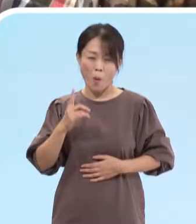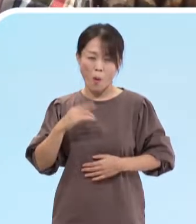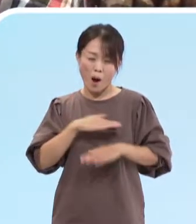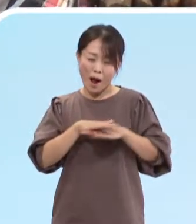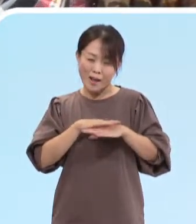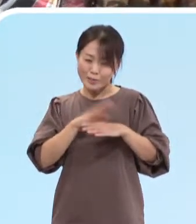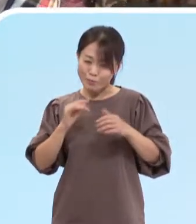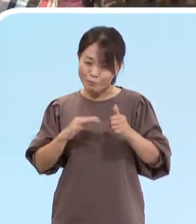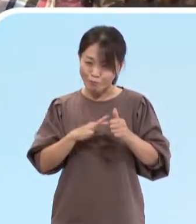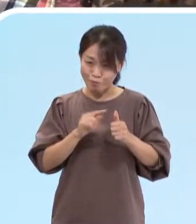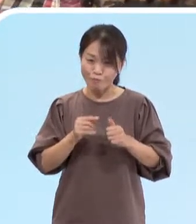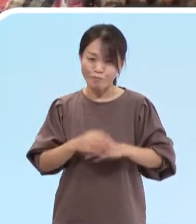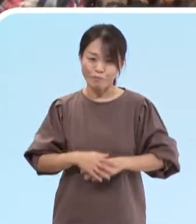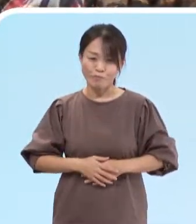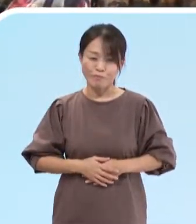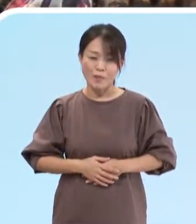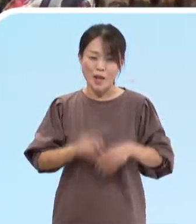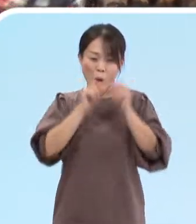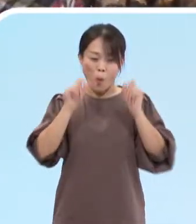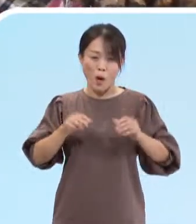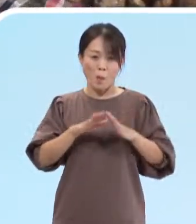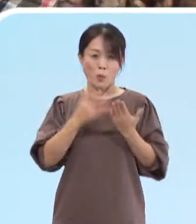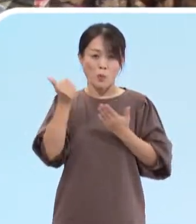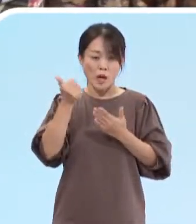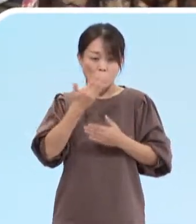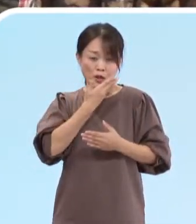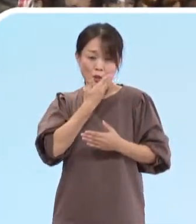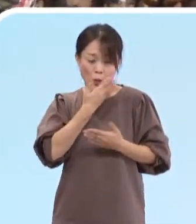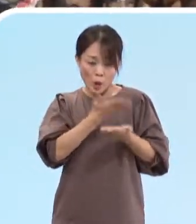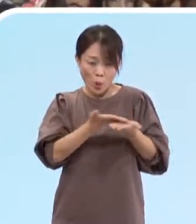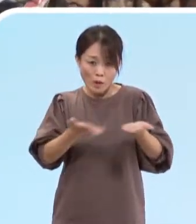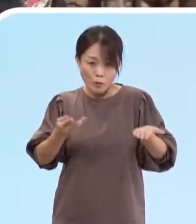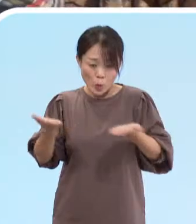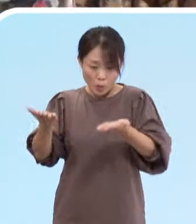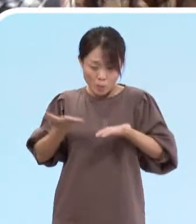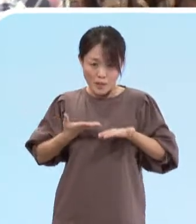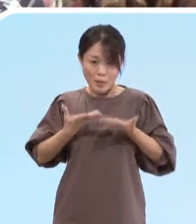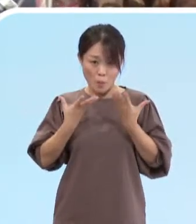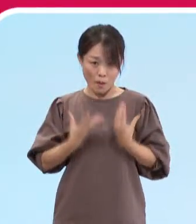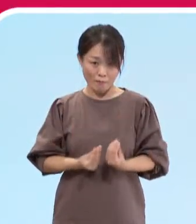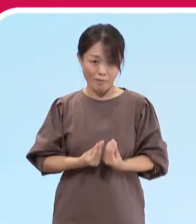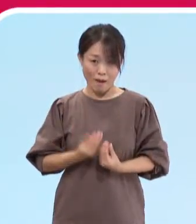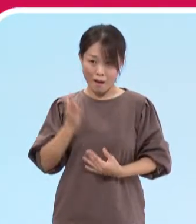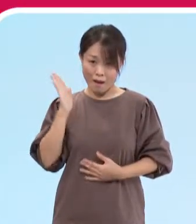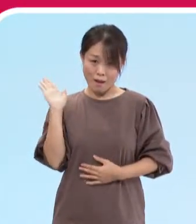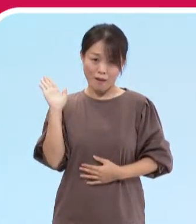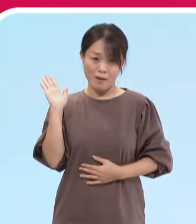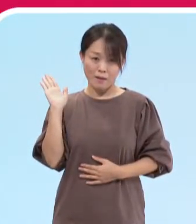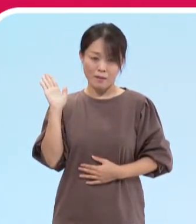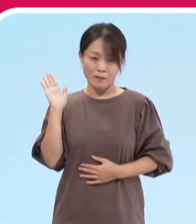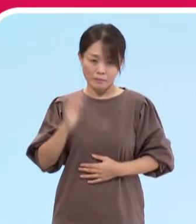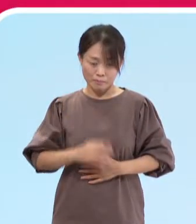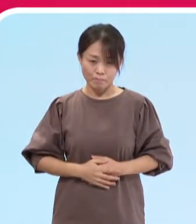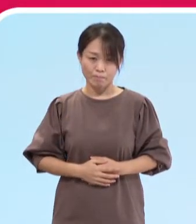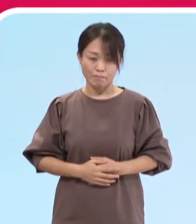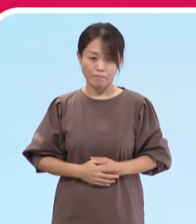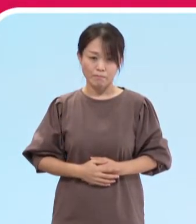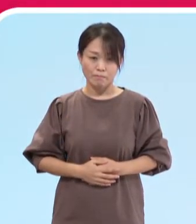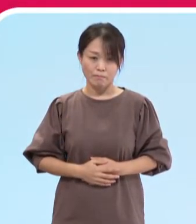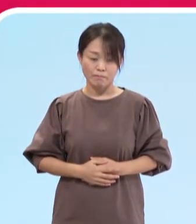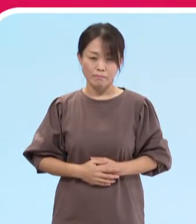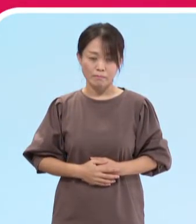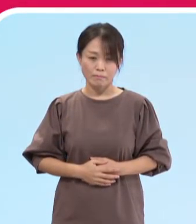愛が止まらない。そんな岡本さんのとっても貴重なコレクションを見せていただきました。こちらは